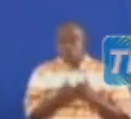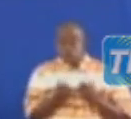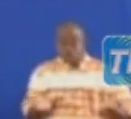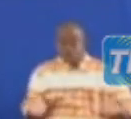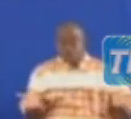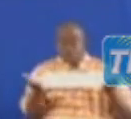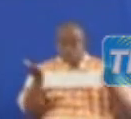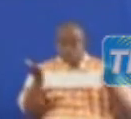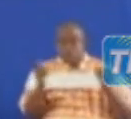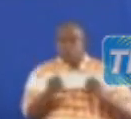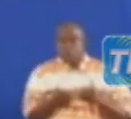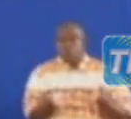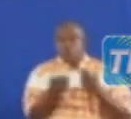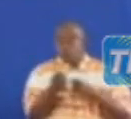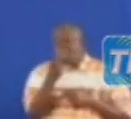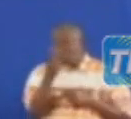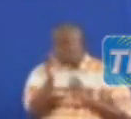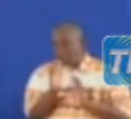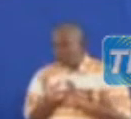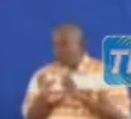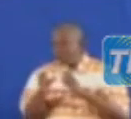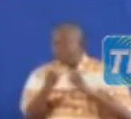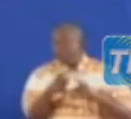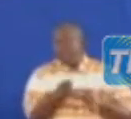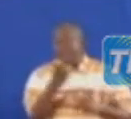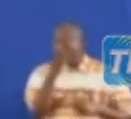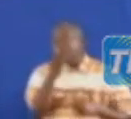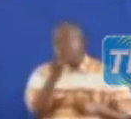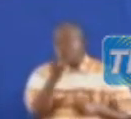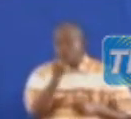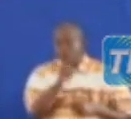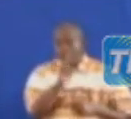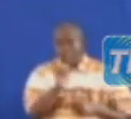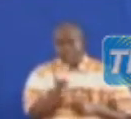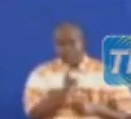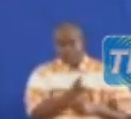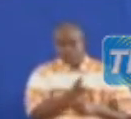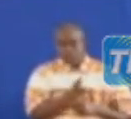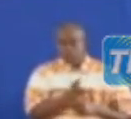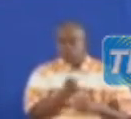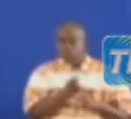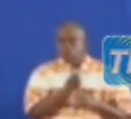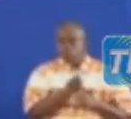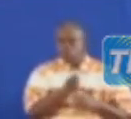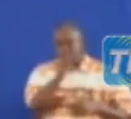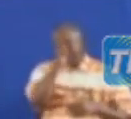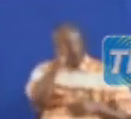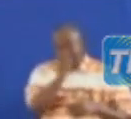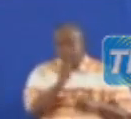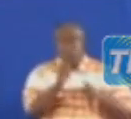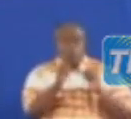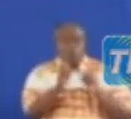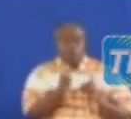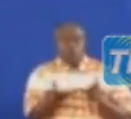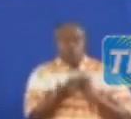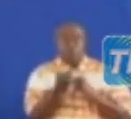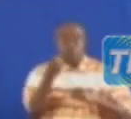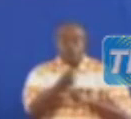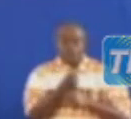kuhuishwa, lakini pia tumeona vikao zaidi ya 300 vya mashauri ya nidhamu kwa walimu vya kisheria